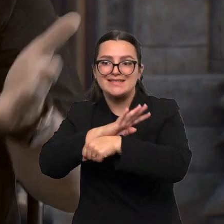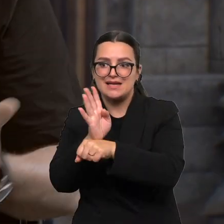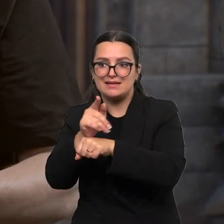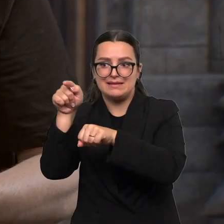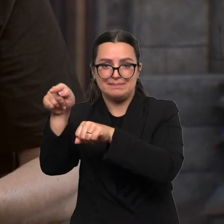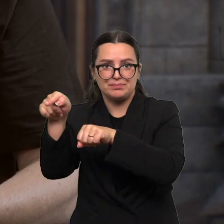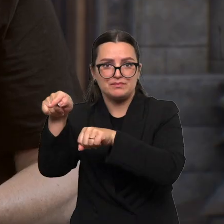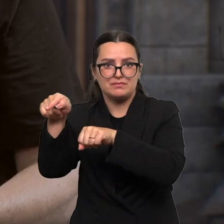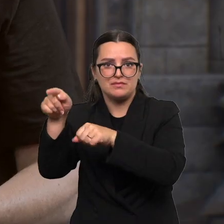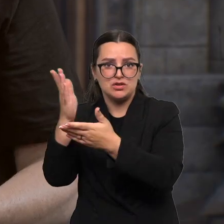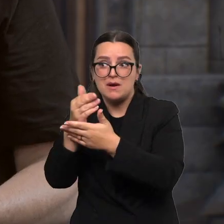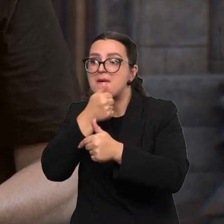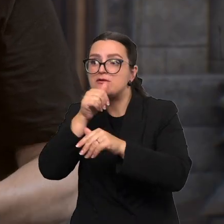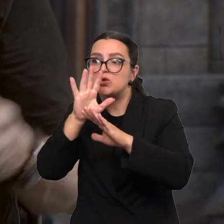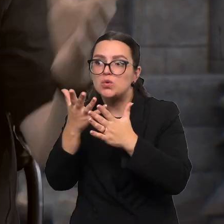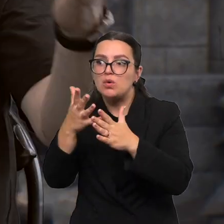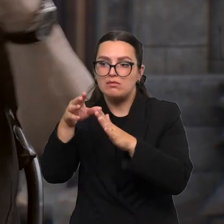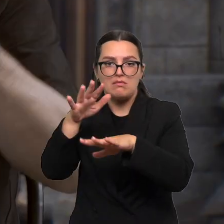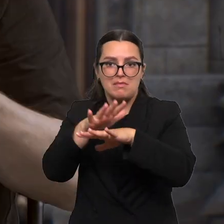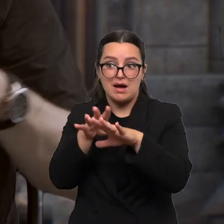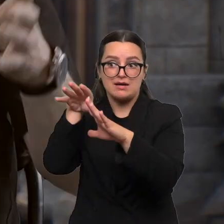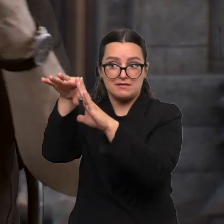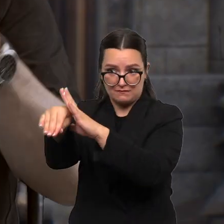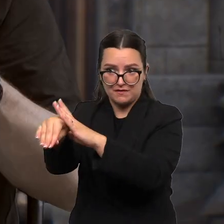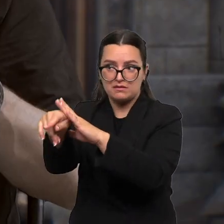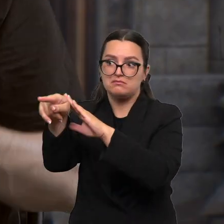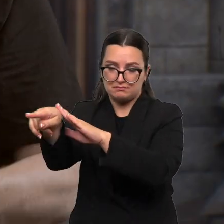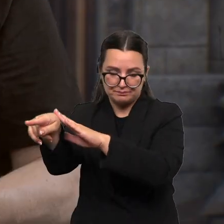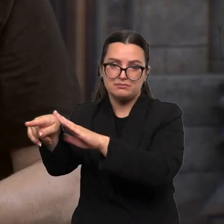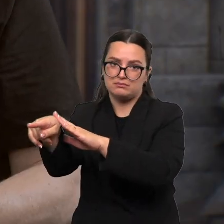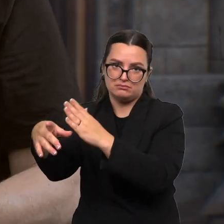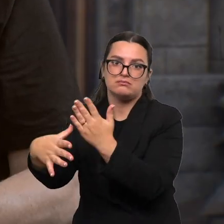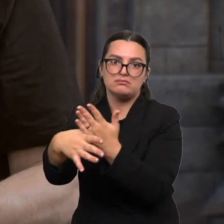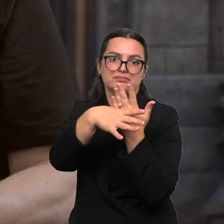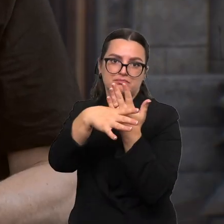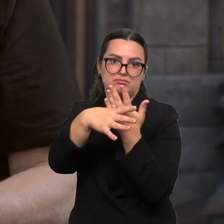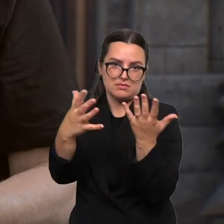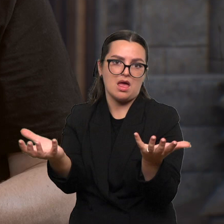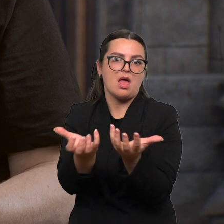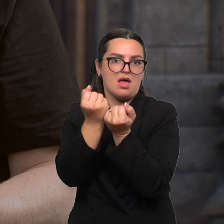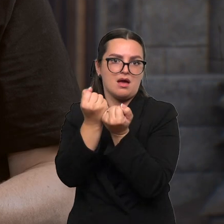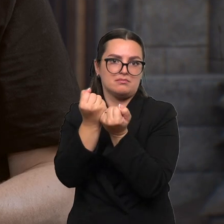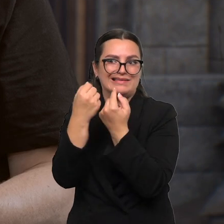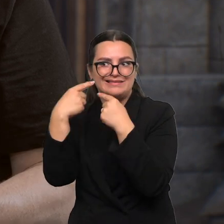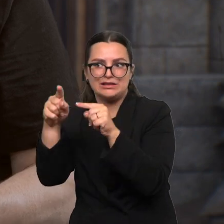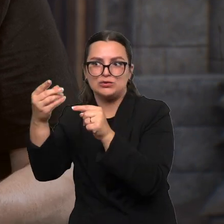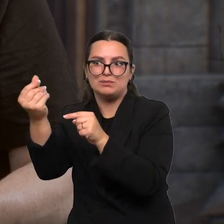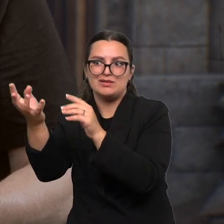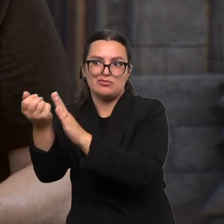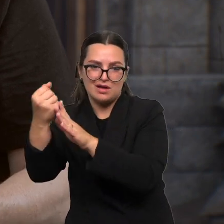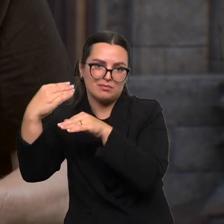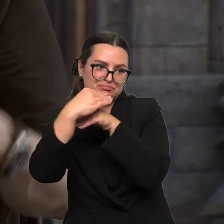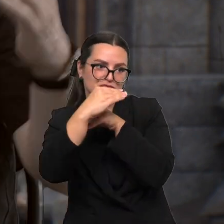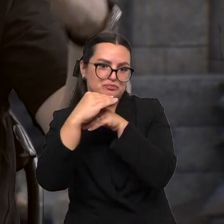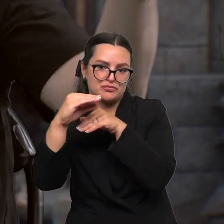kažkokiai skandinaviškai, ir ta grupė jau absorbuotų šitos nuostolius iš kitų šaltinių,